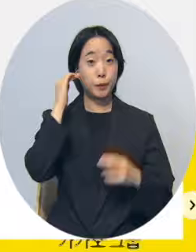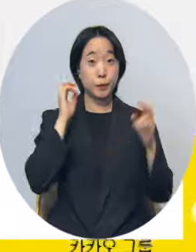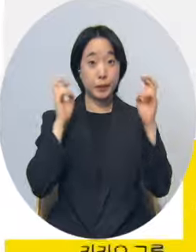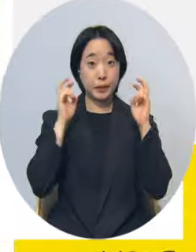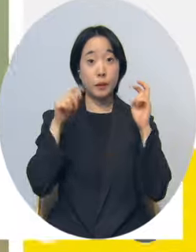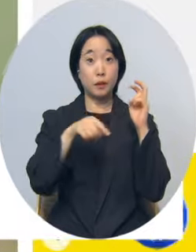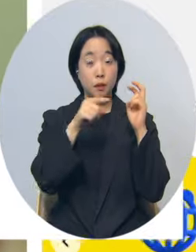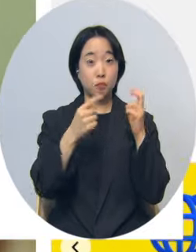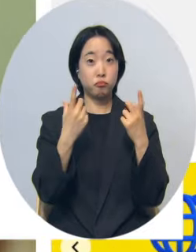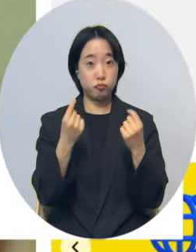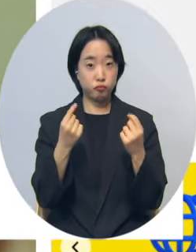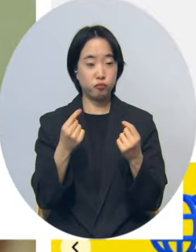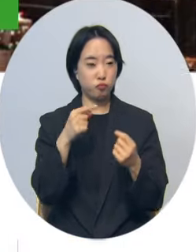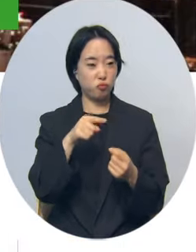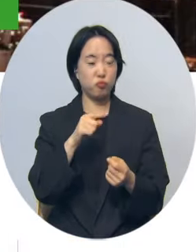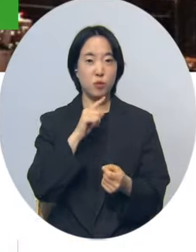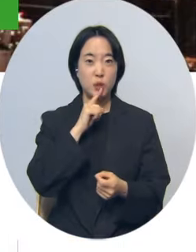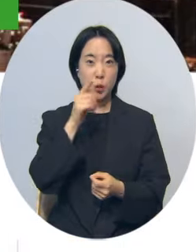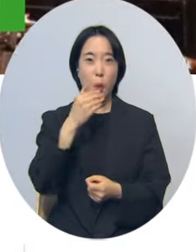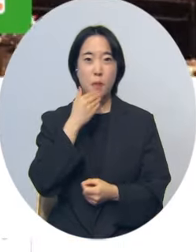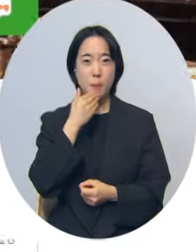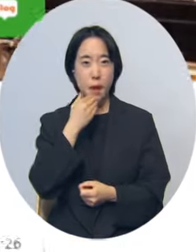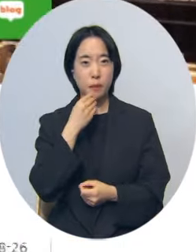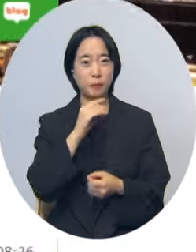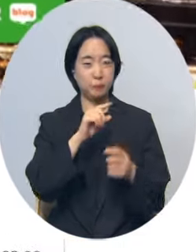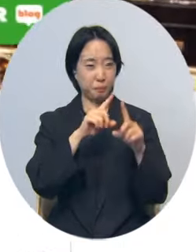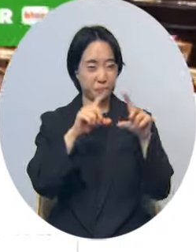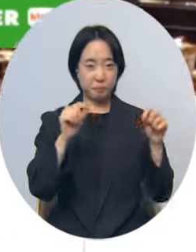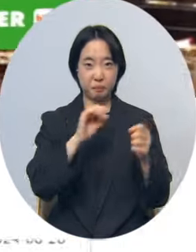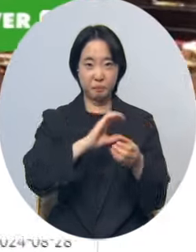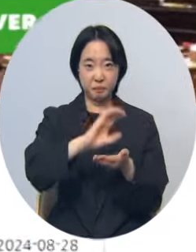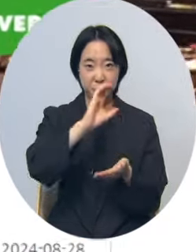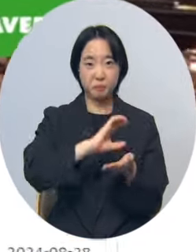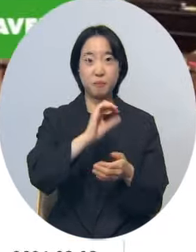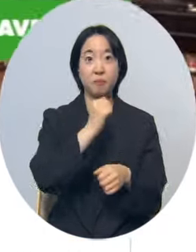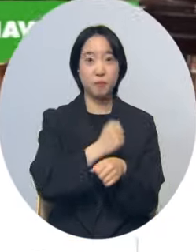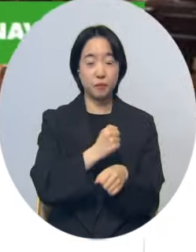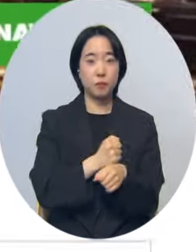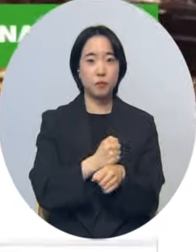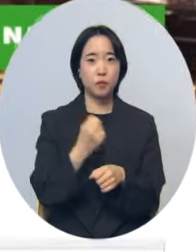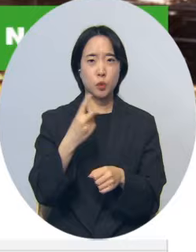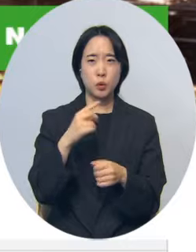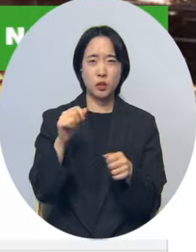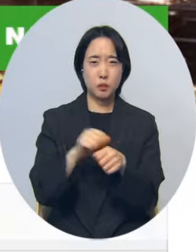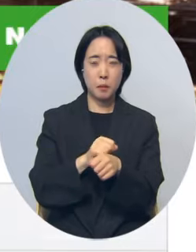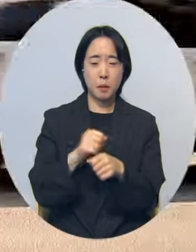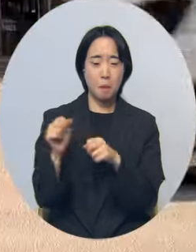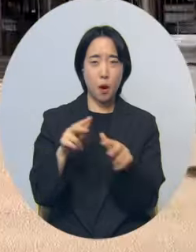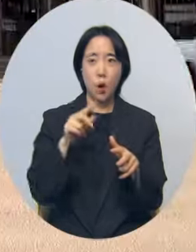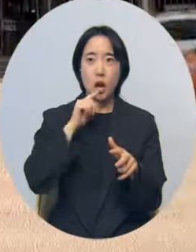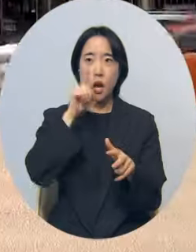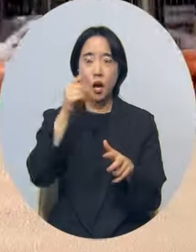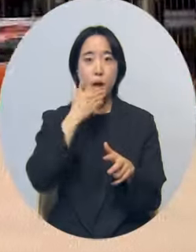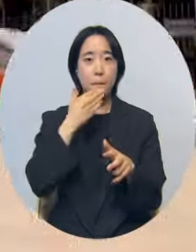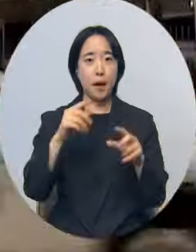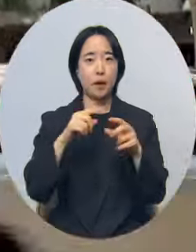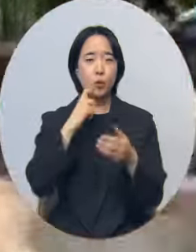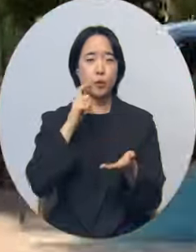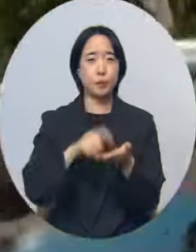방심위 신고 배너 팝업을 설치하고 자체 홈페이지에 딥페이크 전용 배너를 별도 설치했습니다.